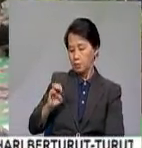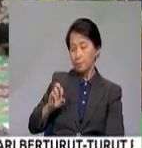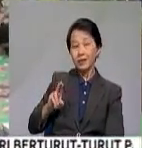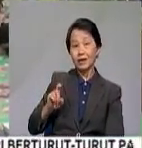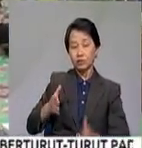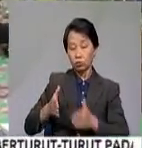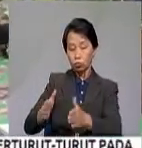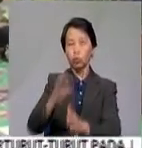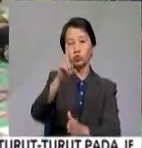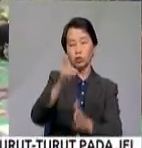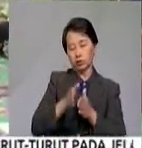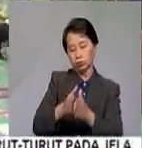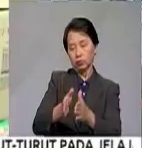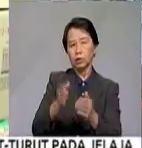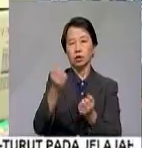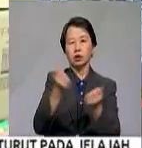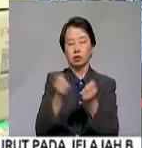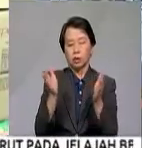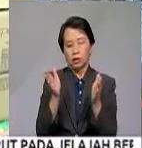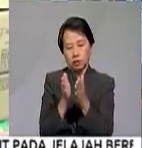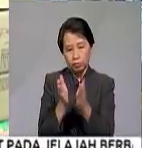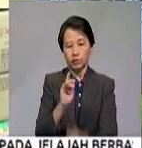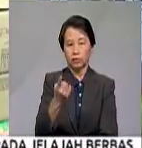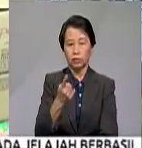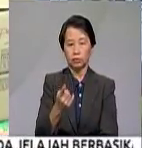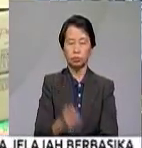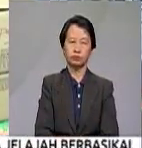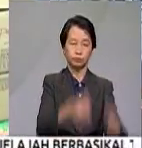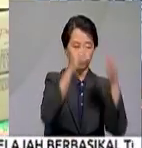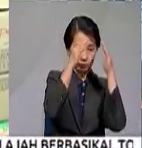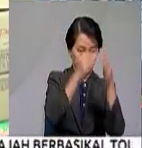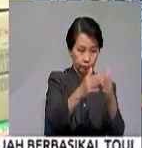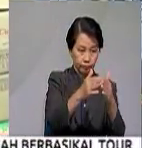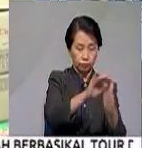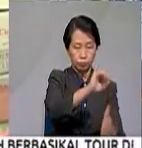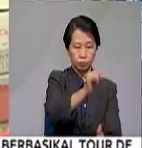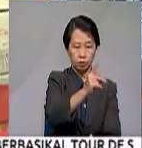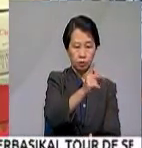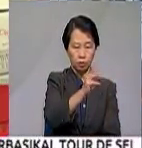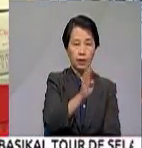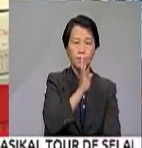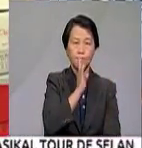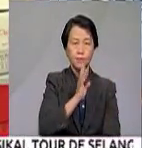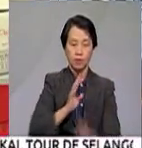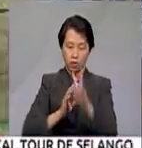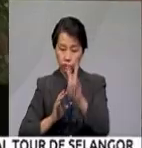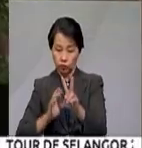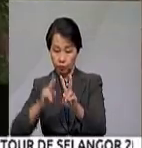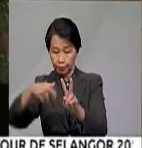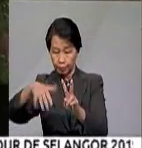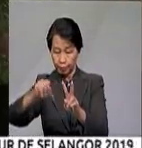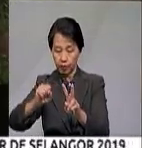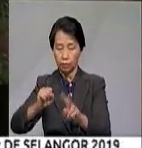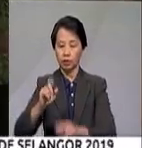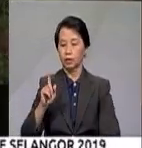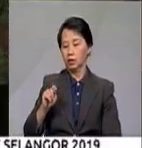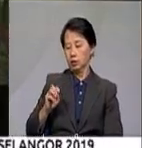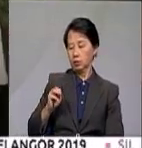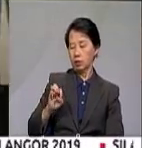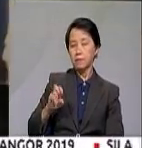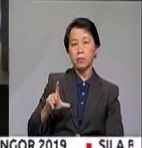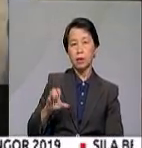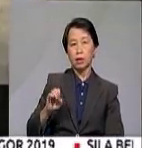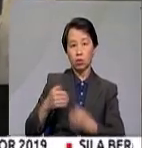laluan untuk kenderaan ringan sahaja. Di Pahang pula, portal bencana JKM melaporkan hanya 2 PPS di daerah Temerloh masih dibuka